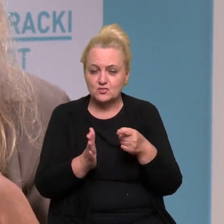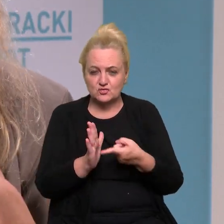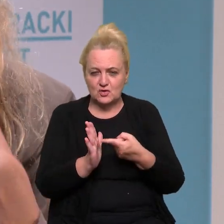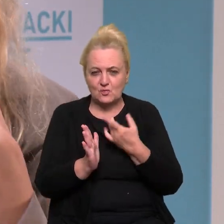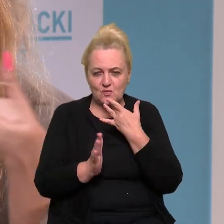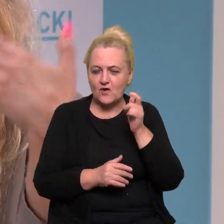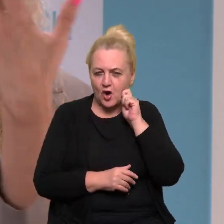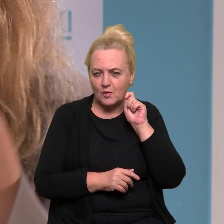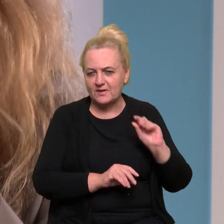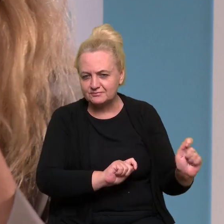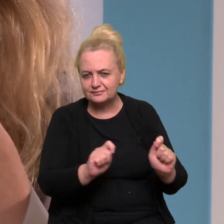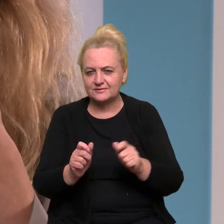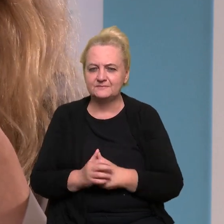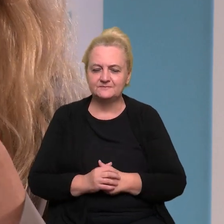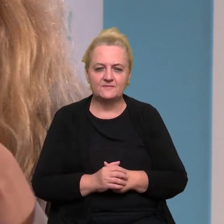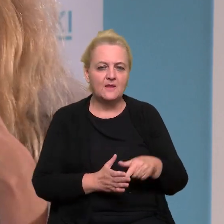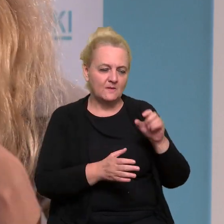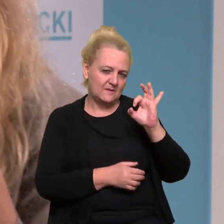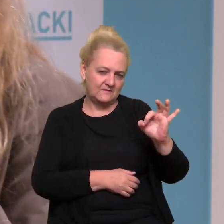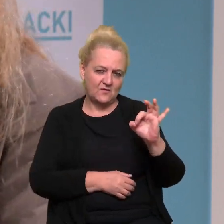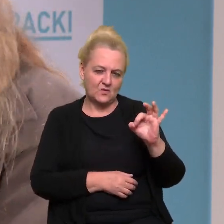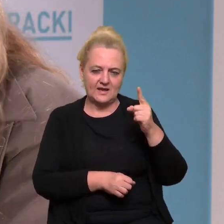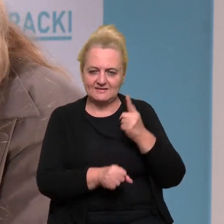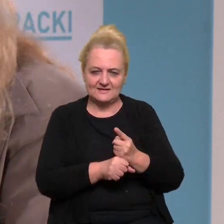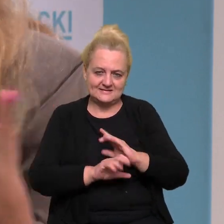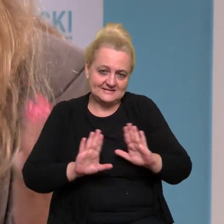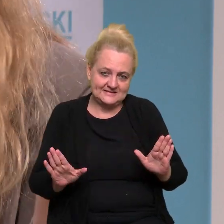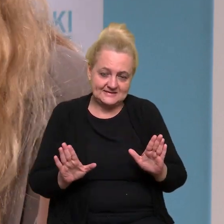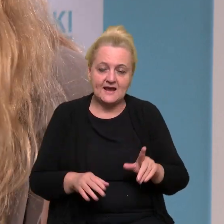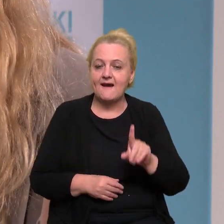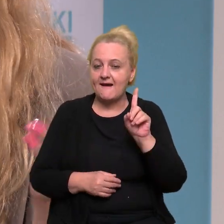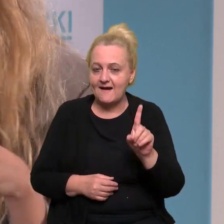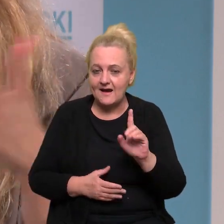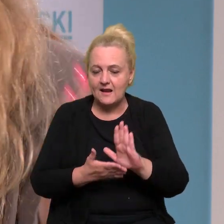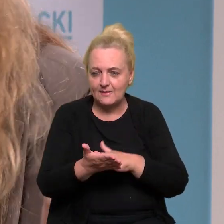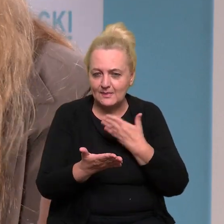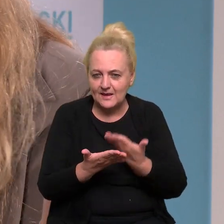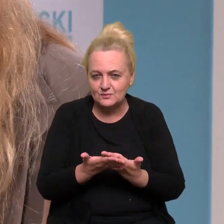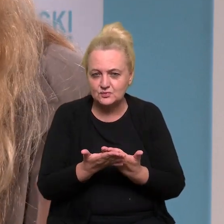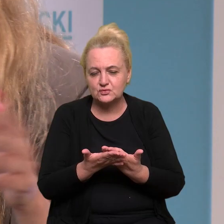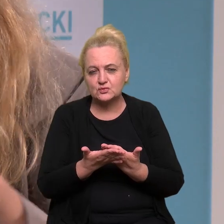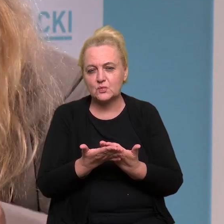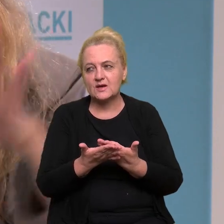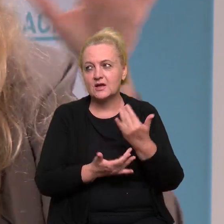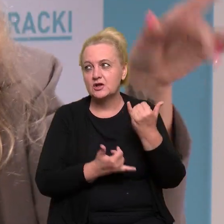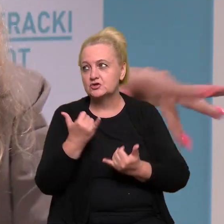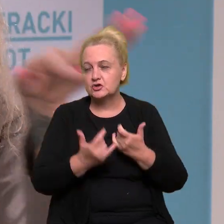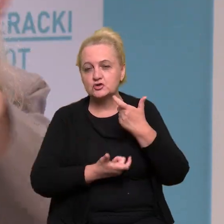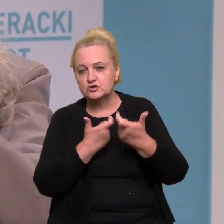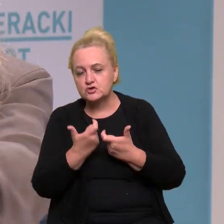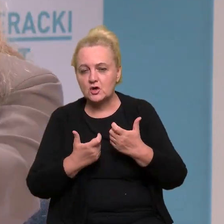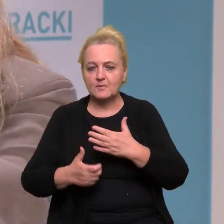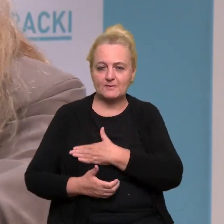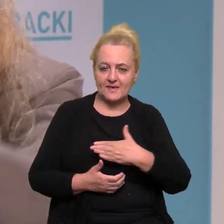mówi kobietom, to jest twoja własna decyzja, ale na przykład jeżeli zrobi coś